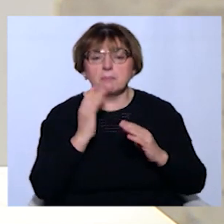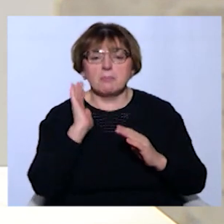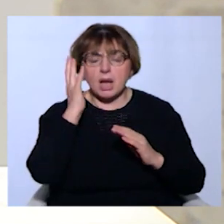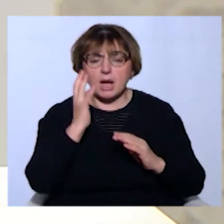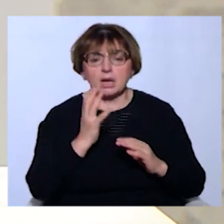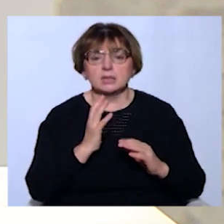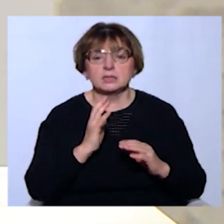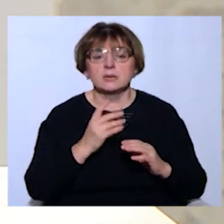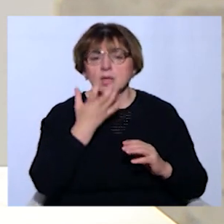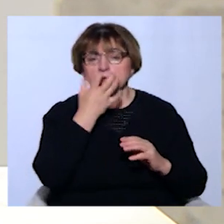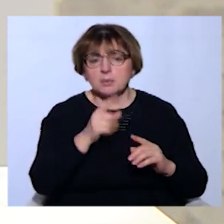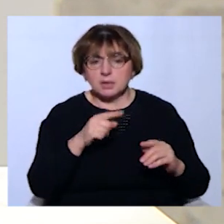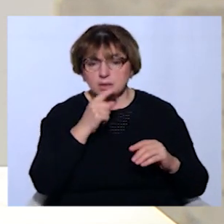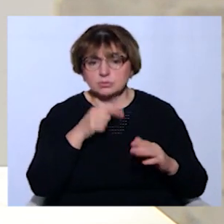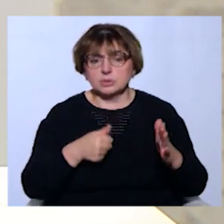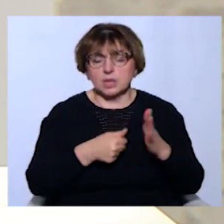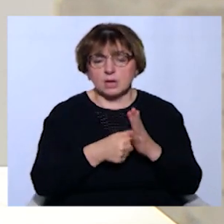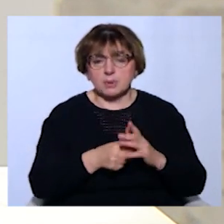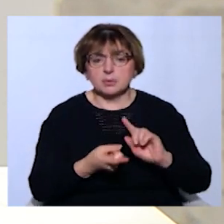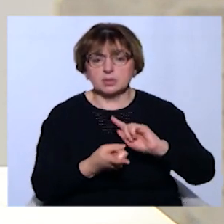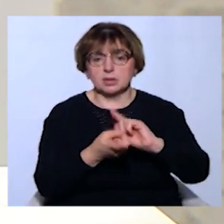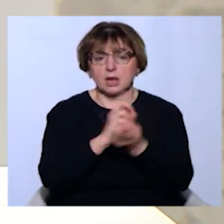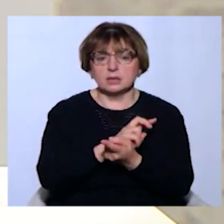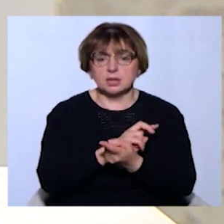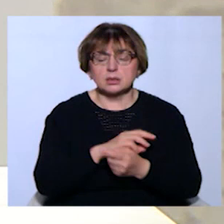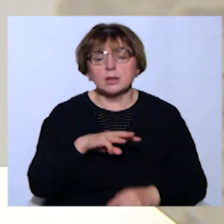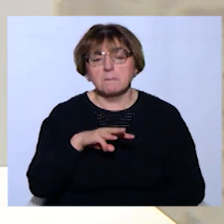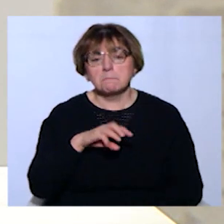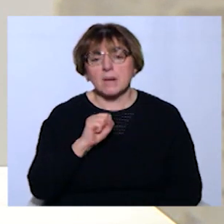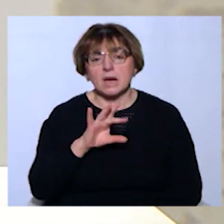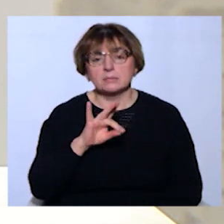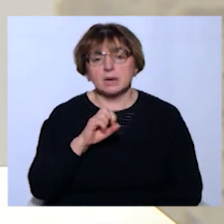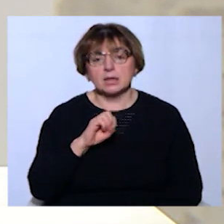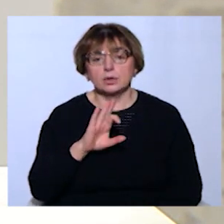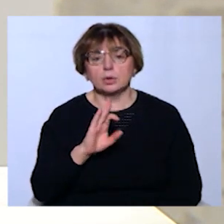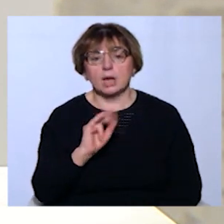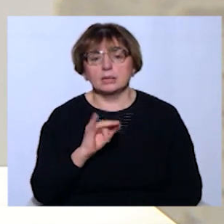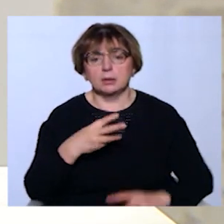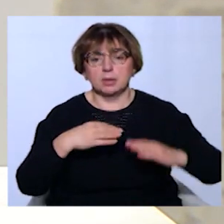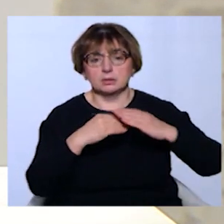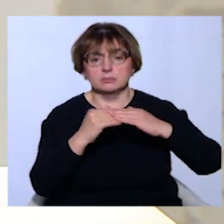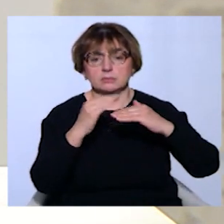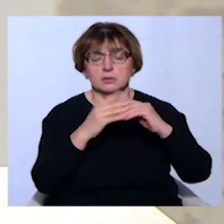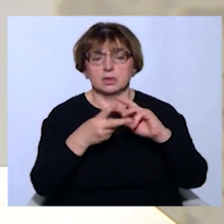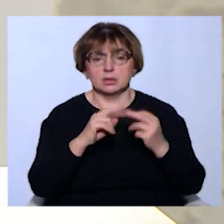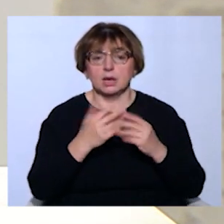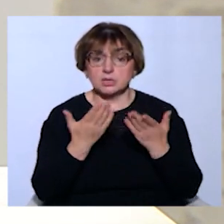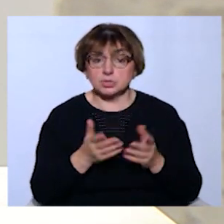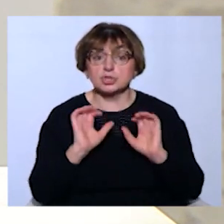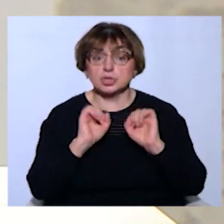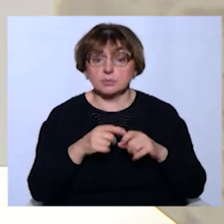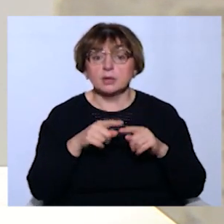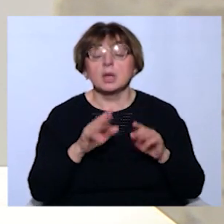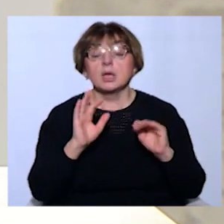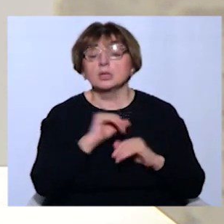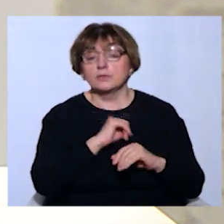მაღალი ტემპერატურის გავლენით გადაიქცნენ მარმარილოს ქანებად. მოკლედ, აი ეს შემიძლია გითხრათ